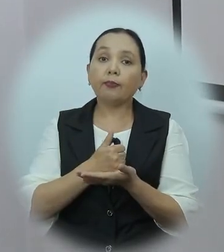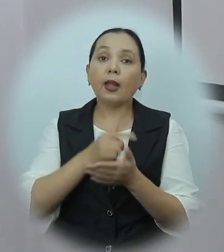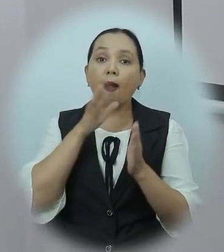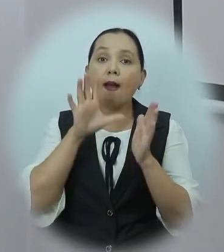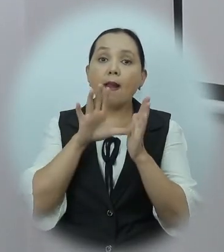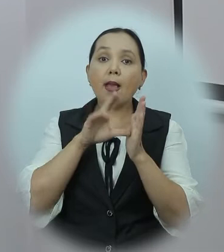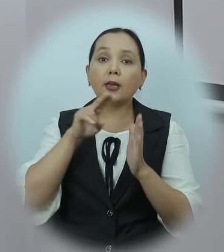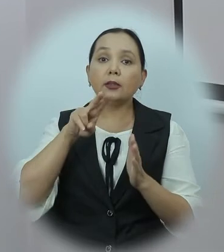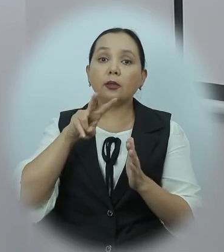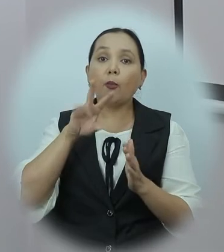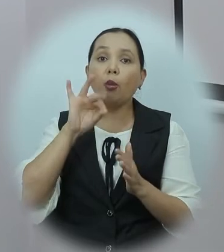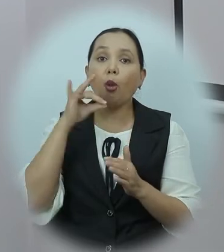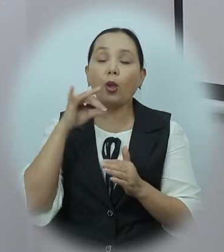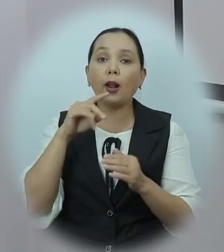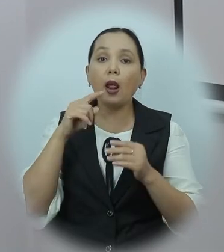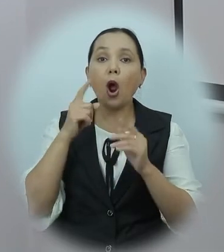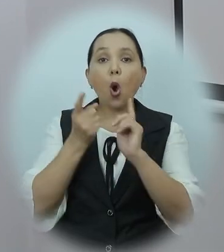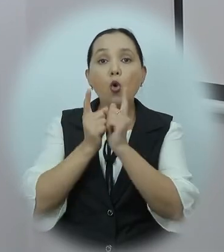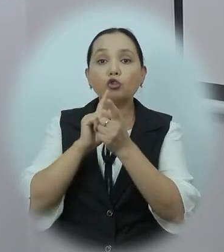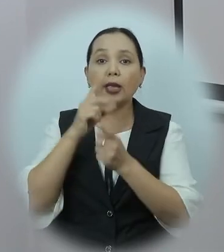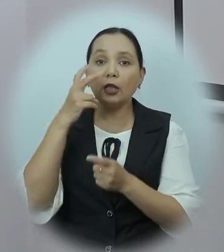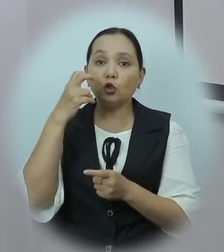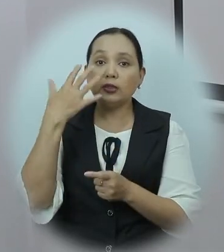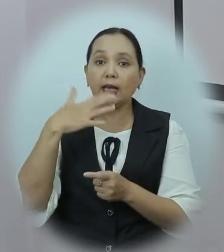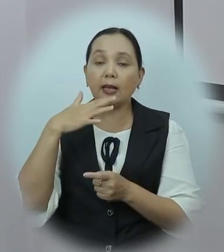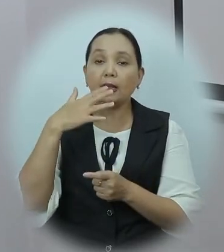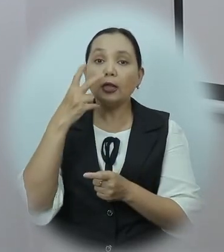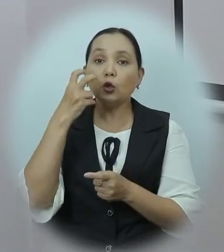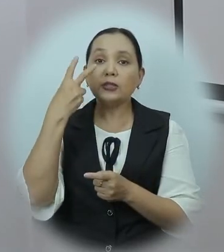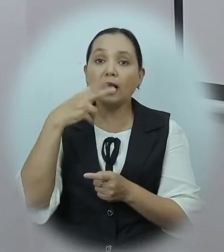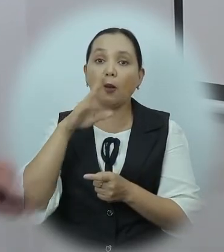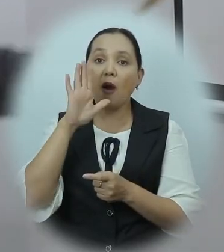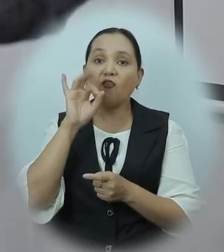elektr ployikalar o'zgaruvchan 220 volt kuchlanish bilan ishlaydi.